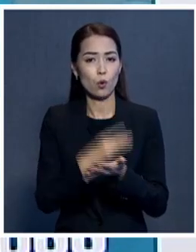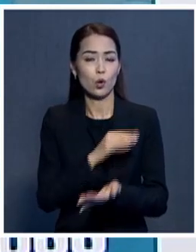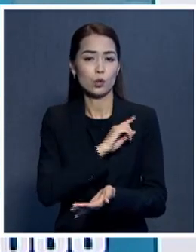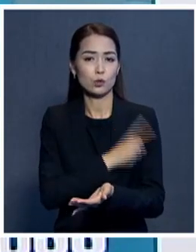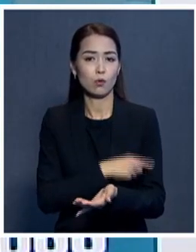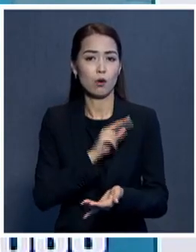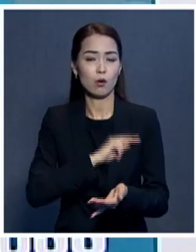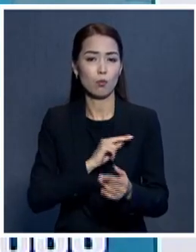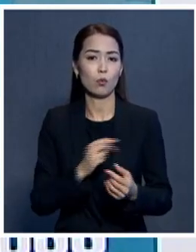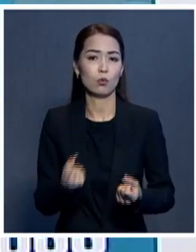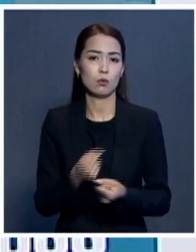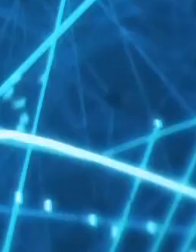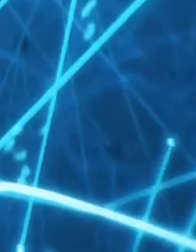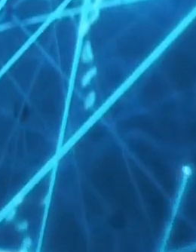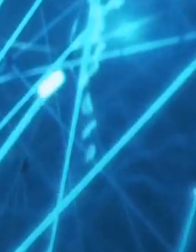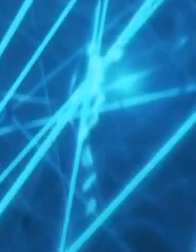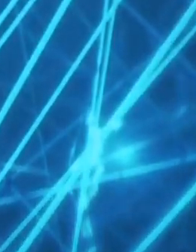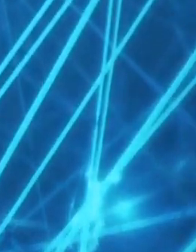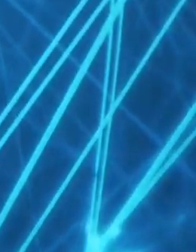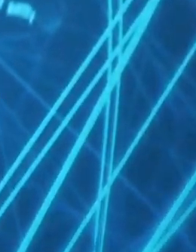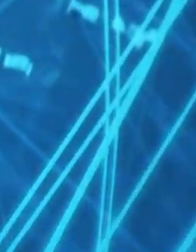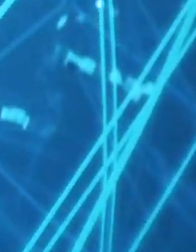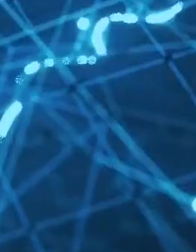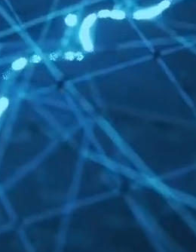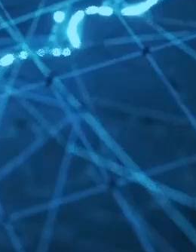істеп жатырмыз.